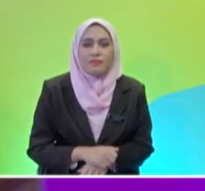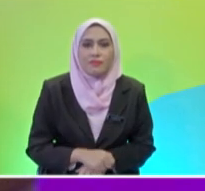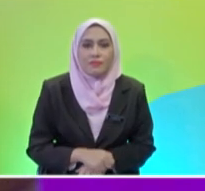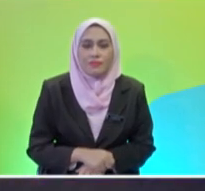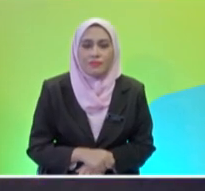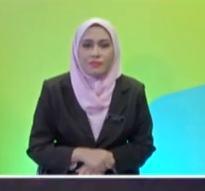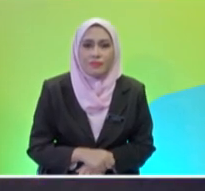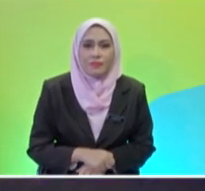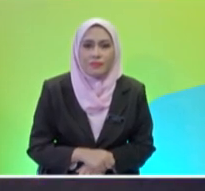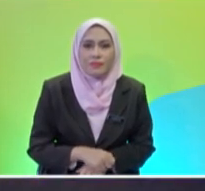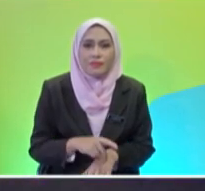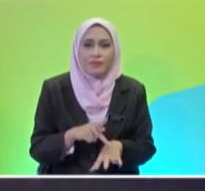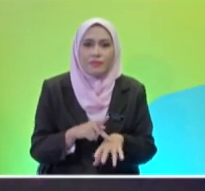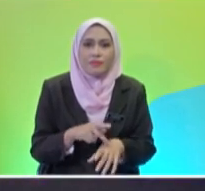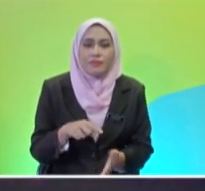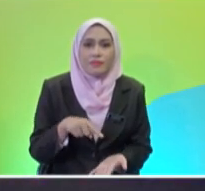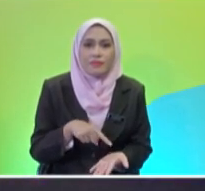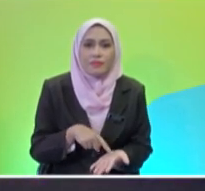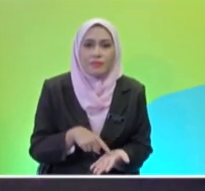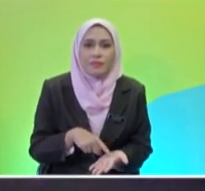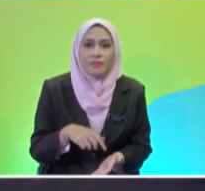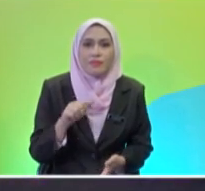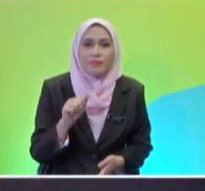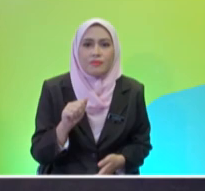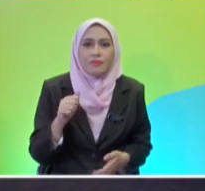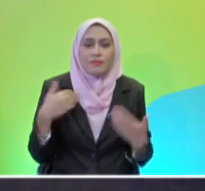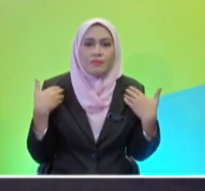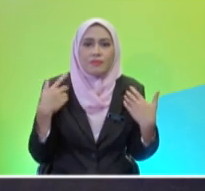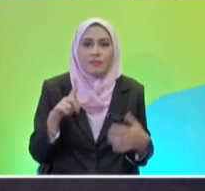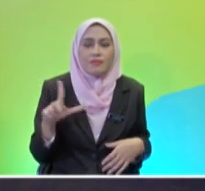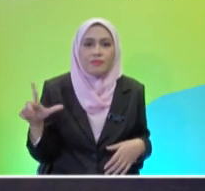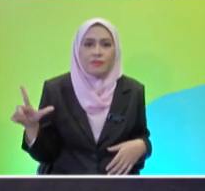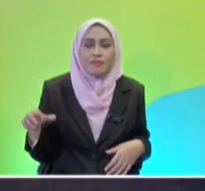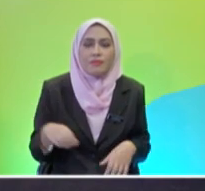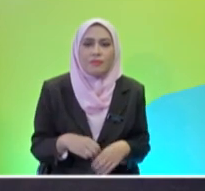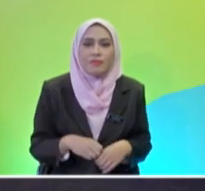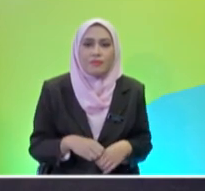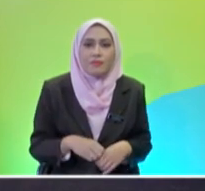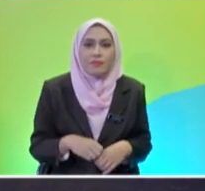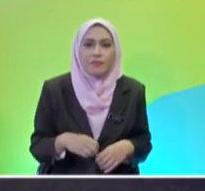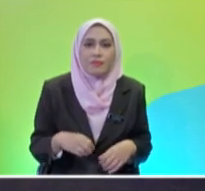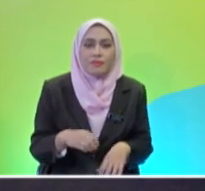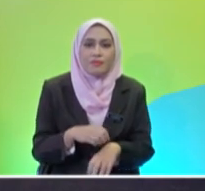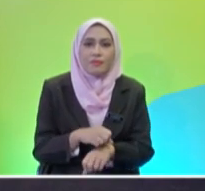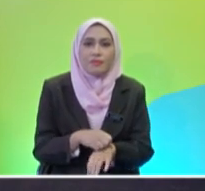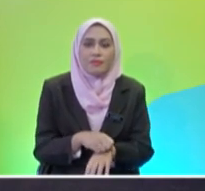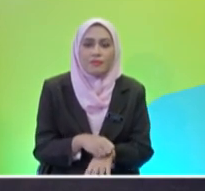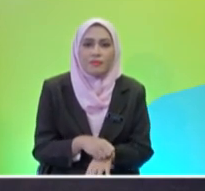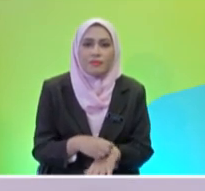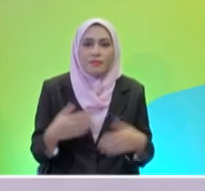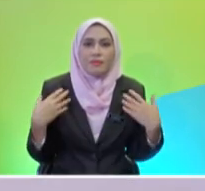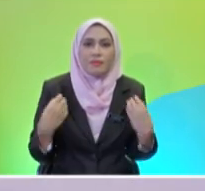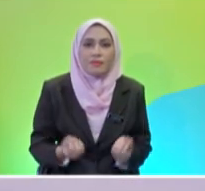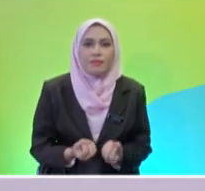betul. Kumbang ini adalah sejenis serangga. Okey. Kumbang ini pun kita ada beberapa jenis